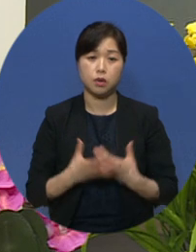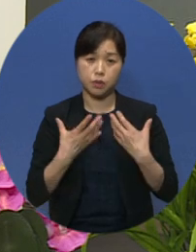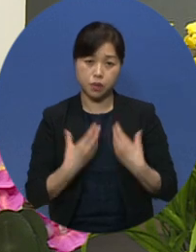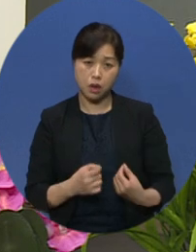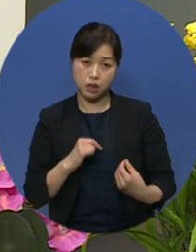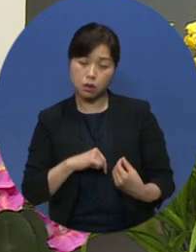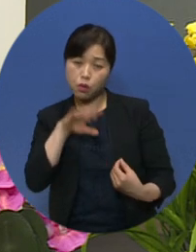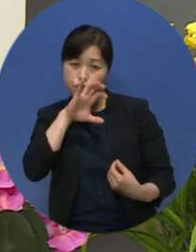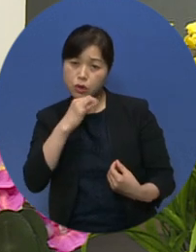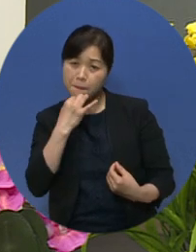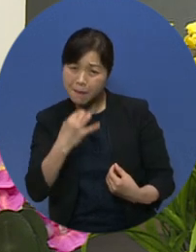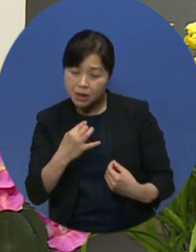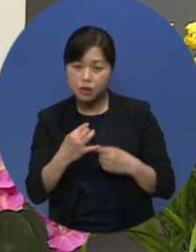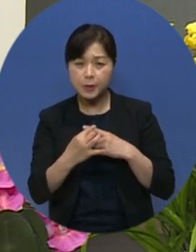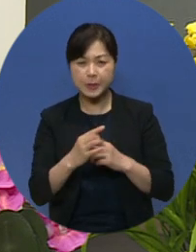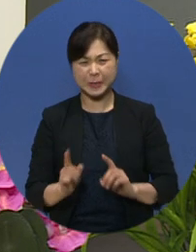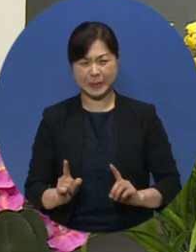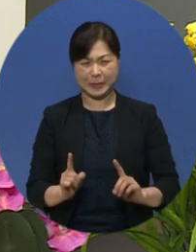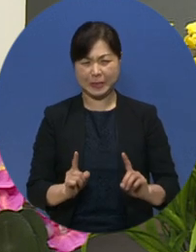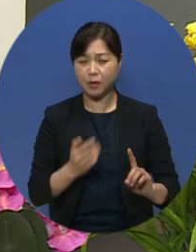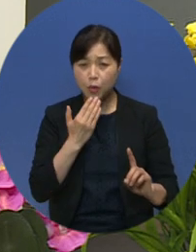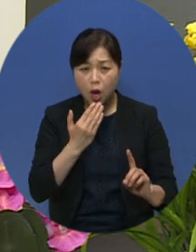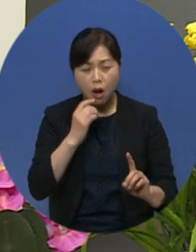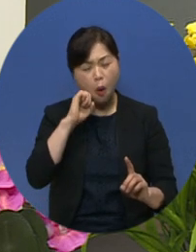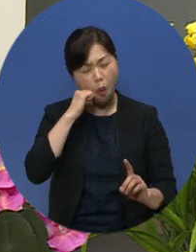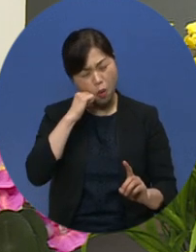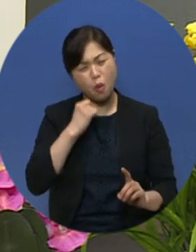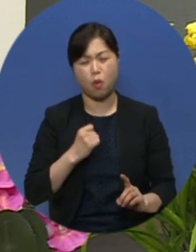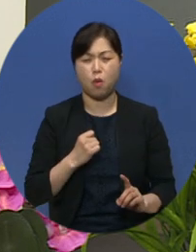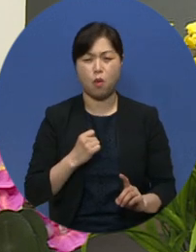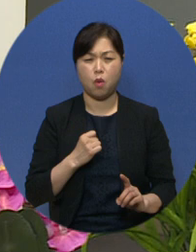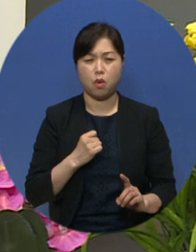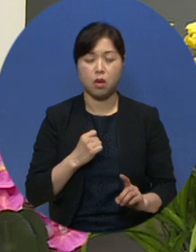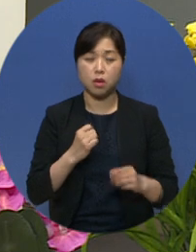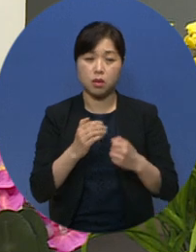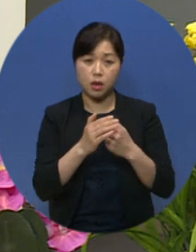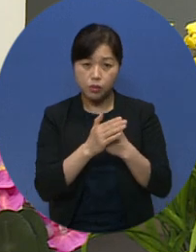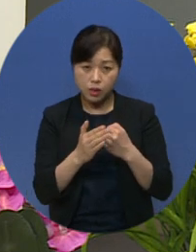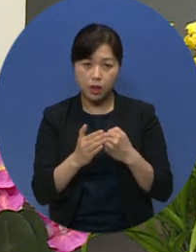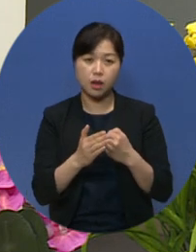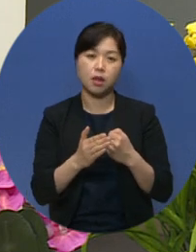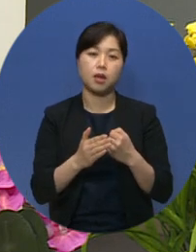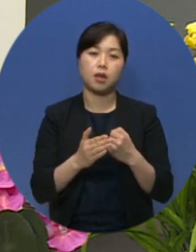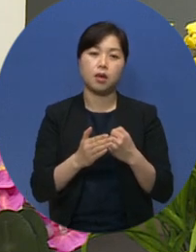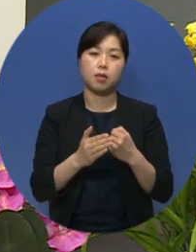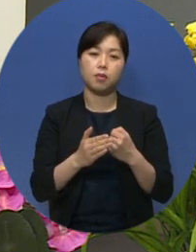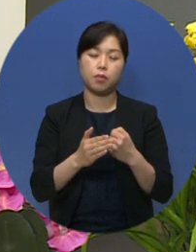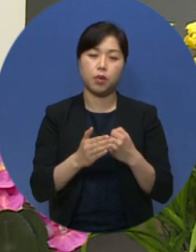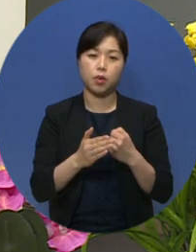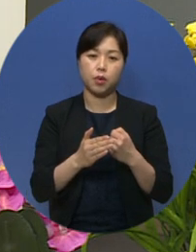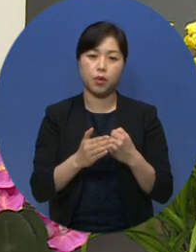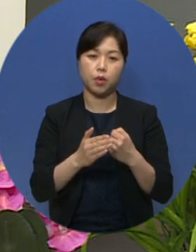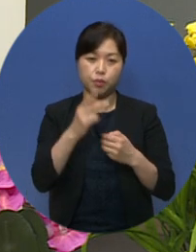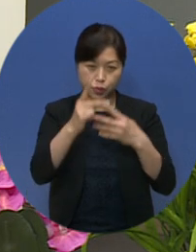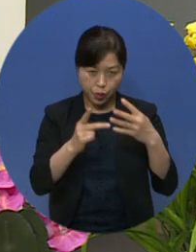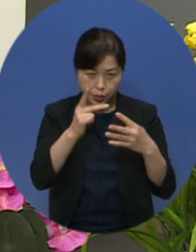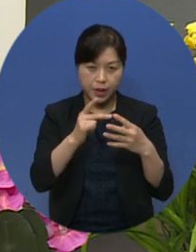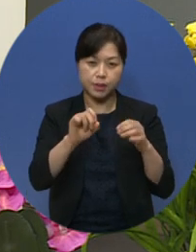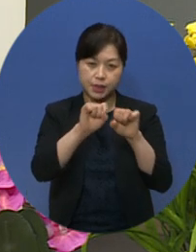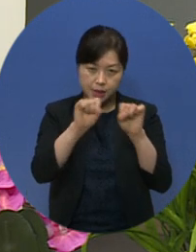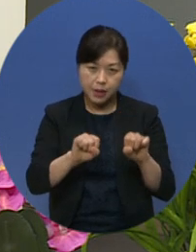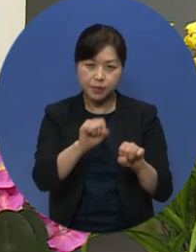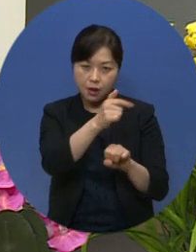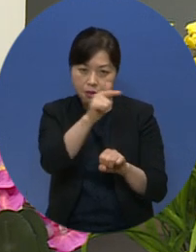가지고 채울 순 없단 말이에요 4 그럼 거기에 따른 무슨 그 시스템 변화 라든가 프로그램 이라든가 음에